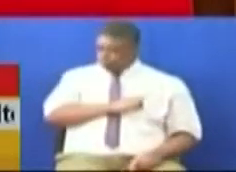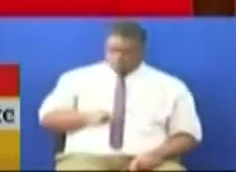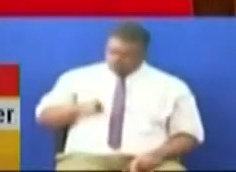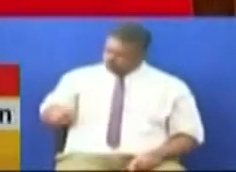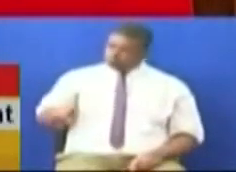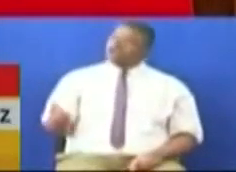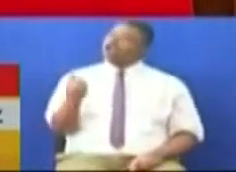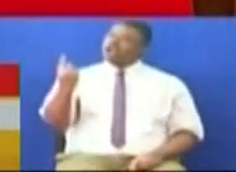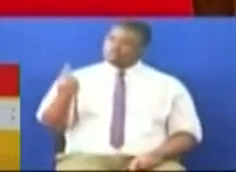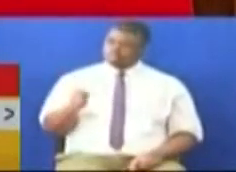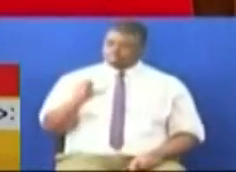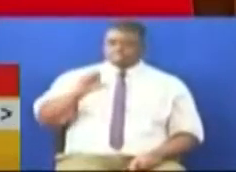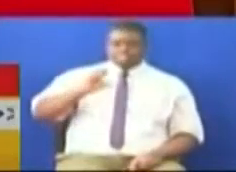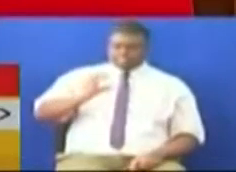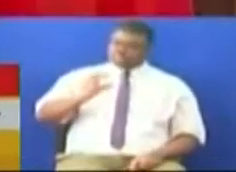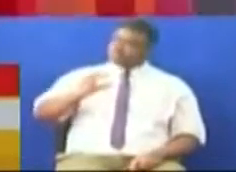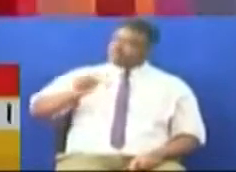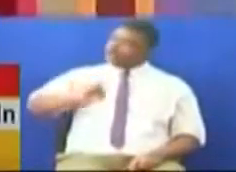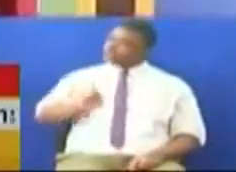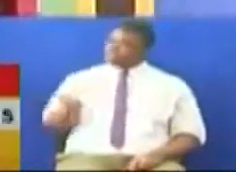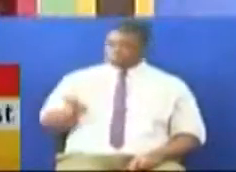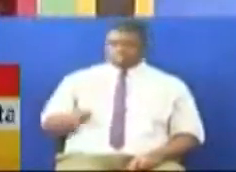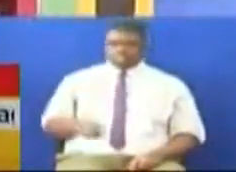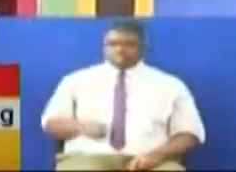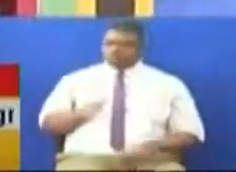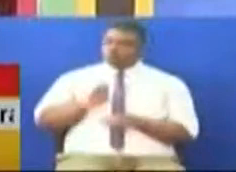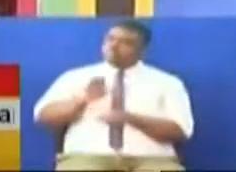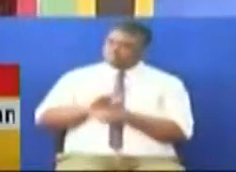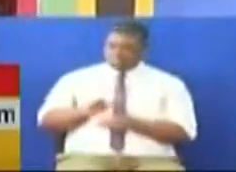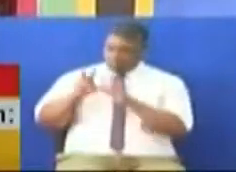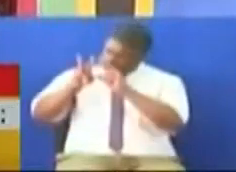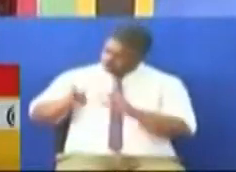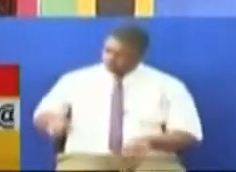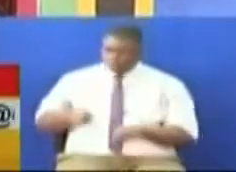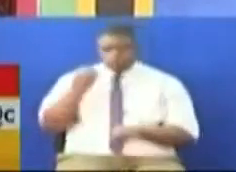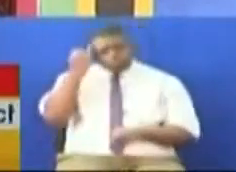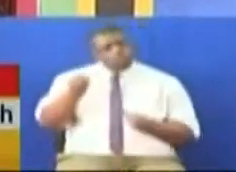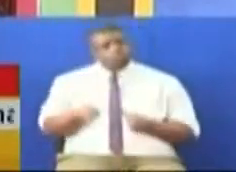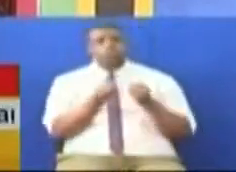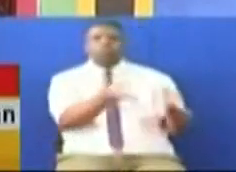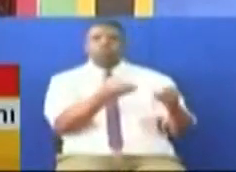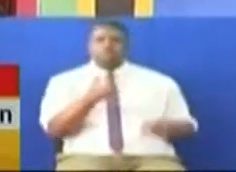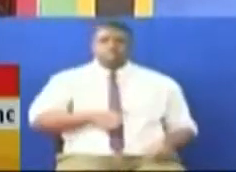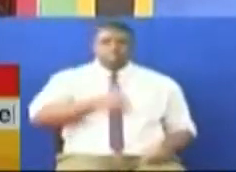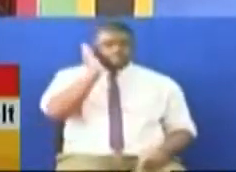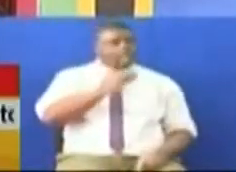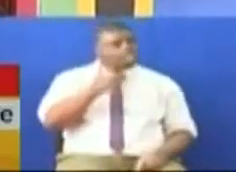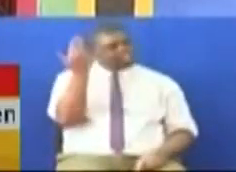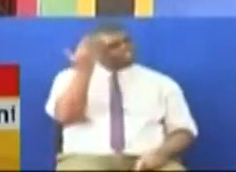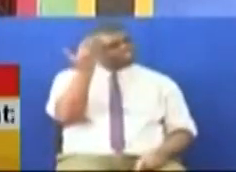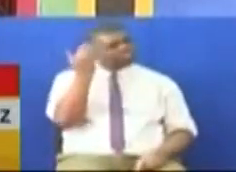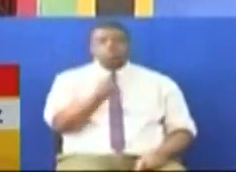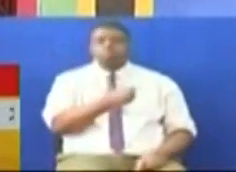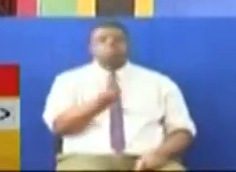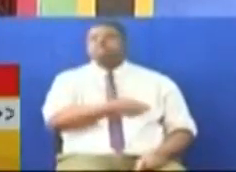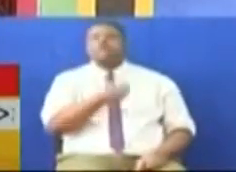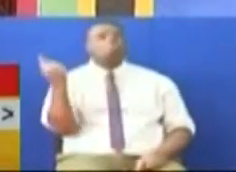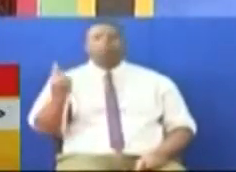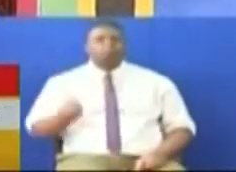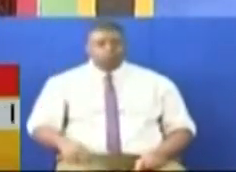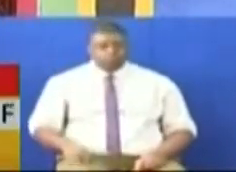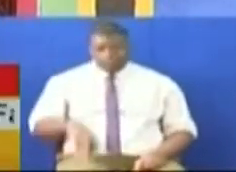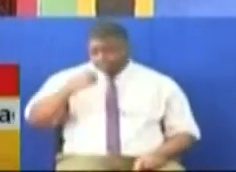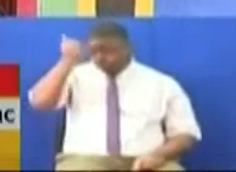huu, ni CAG wote waliokuja kufanya ukaguzi kwenye yale mashirika wamejaribu kutoa ushauri, lakini serikali inagoma. Na mheshimiwa speaker, unakumbuka